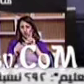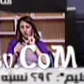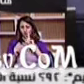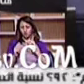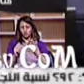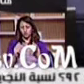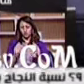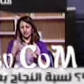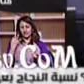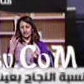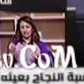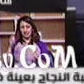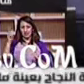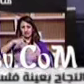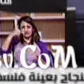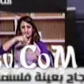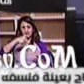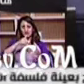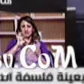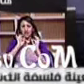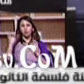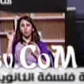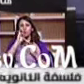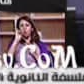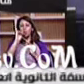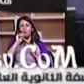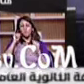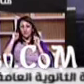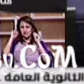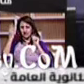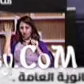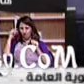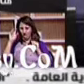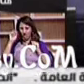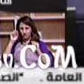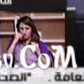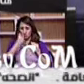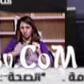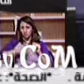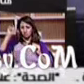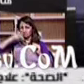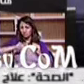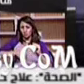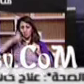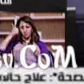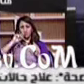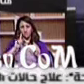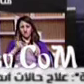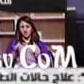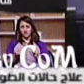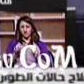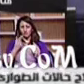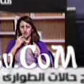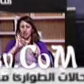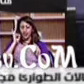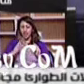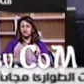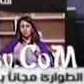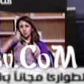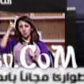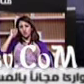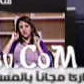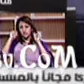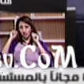30/6 هي استكمال لثوره 25 ي وليست انقلابا عليها 30/6 دعت لها نفس الوجوه اللي دع ال 25 يناير